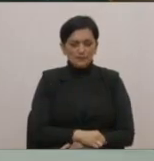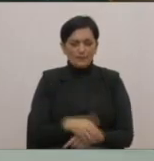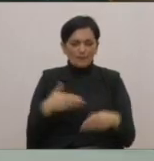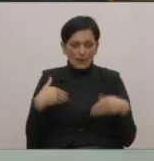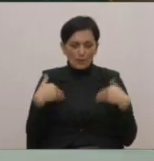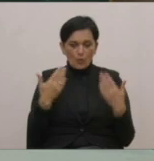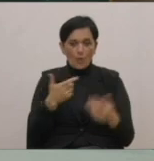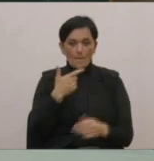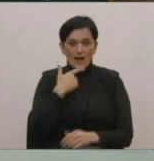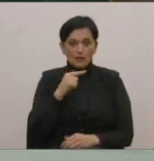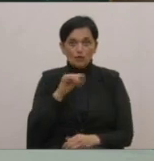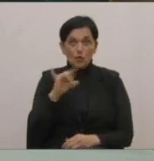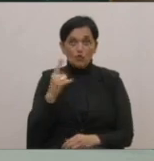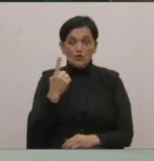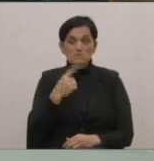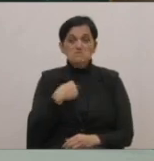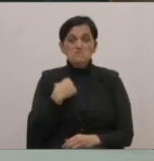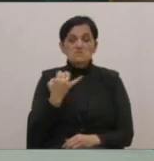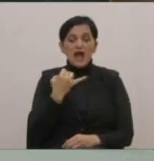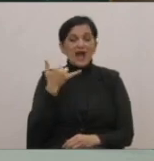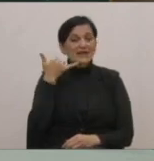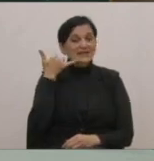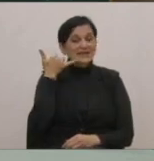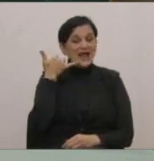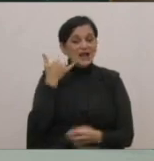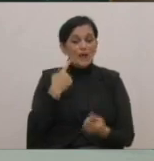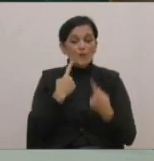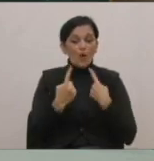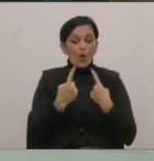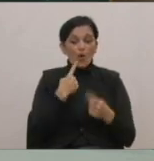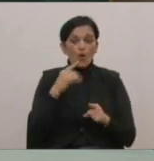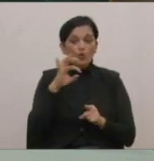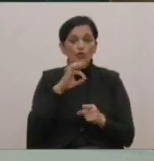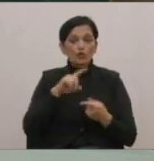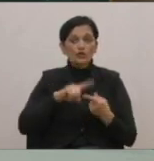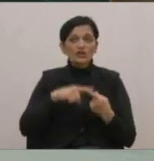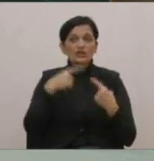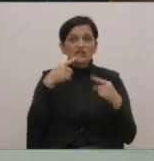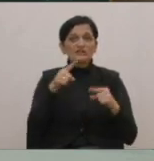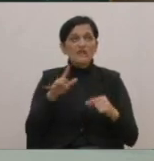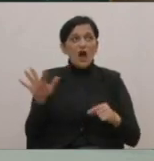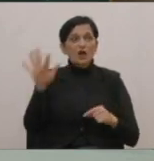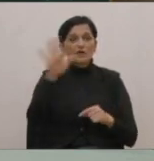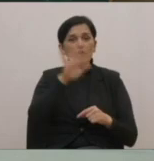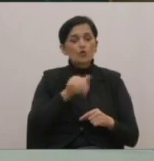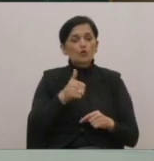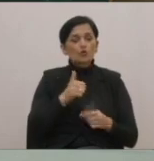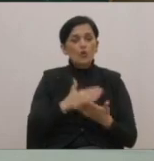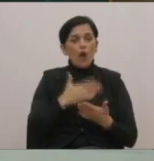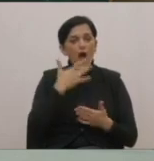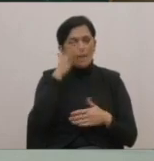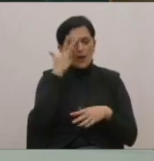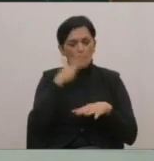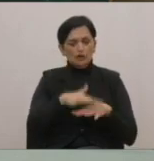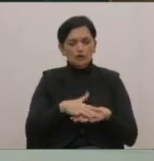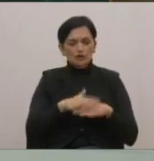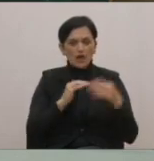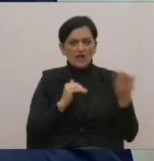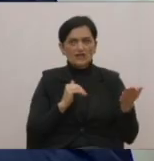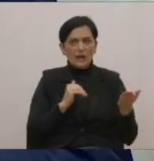Bogusalve, baton tehnic, e foarte interesant. Telefonul sau urbitanda capșire, bit, swakh, nepsi, rugorari, se smagaliza, americani, șerte, vor sta